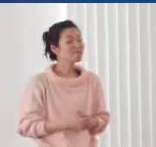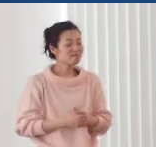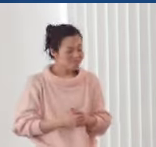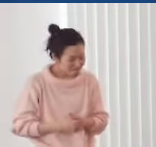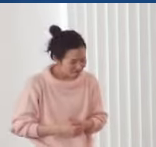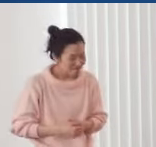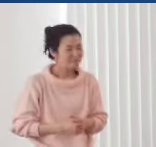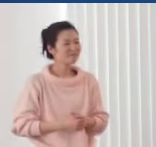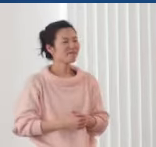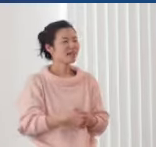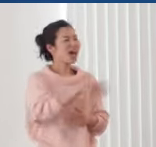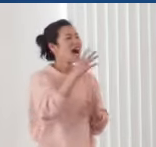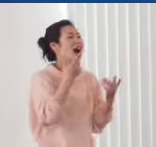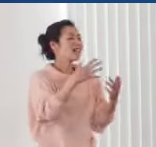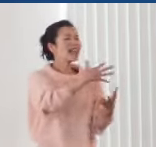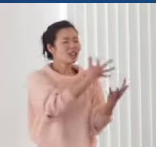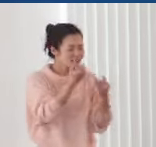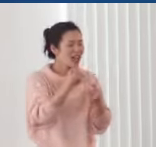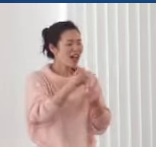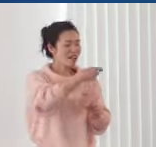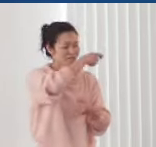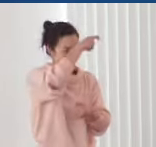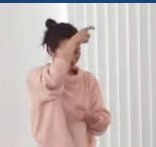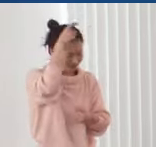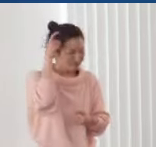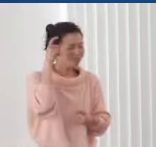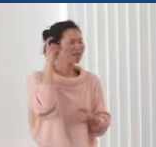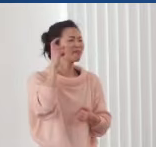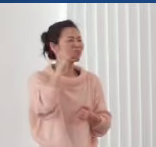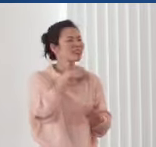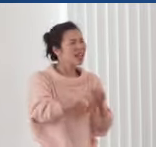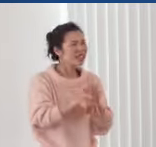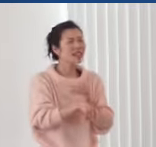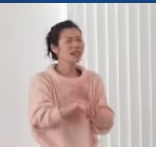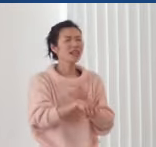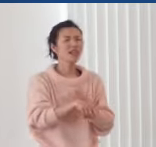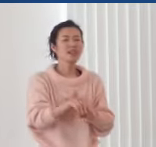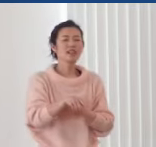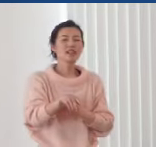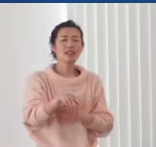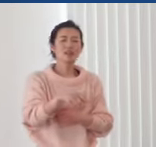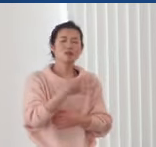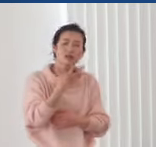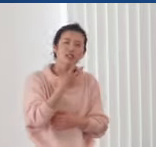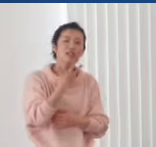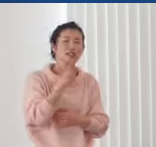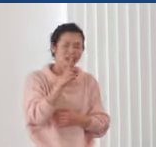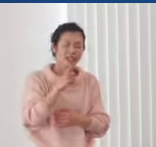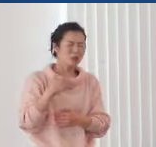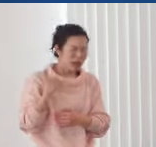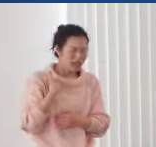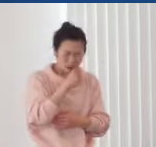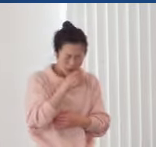クエスチョンマークたくさんあると思いますよ。私の心にもいっぱいありますよ。なぜですかと、ね、思うことはいっぱいある。